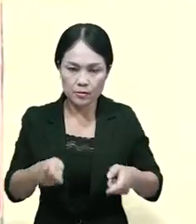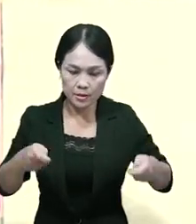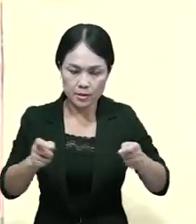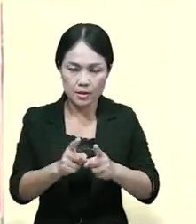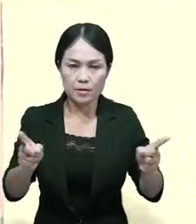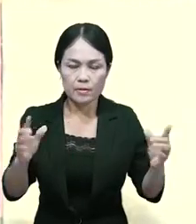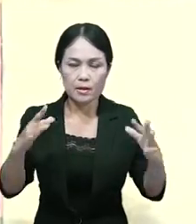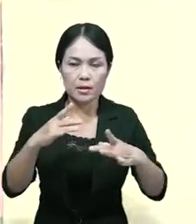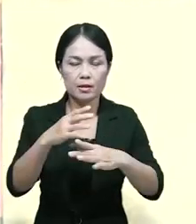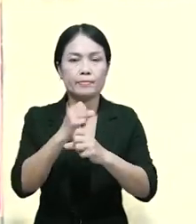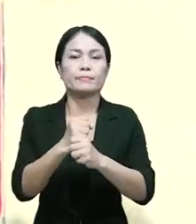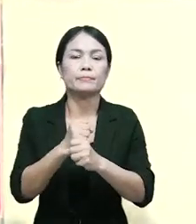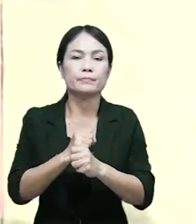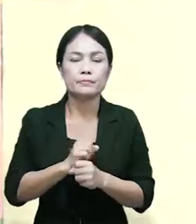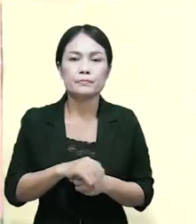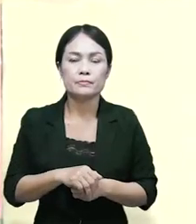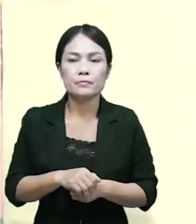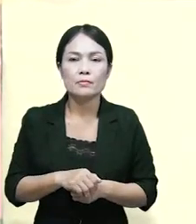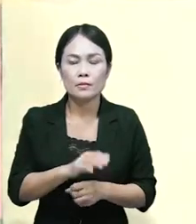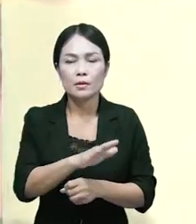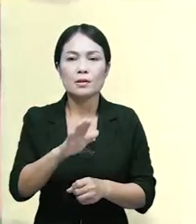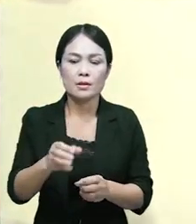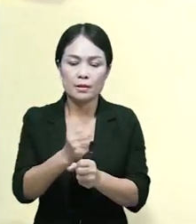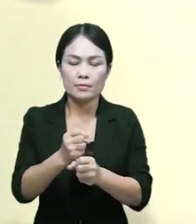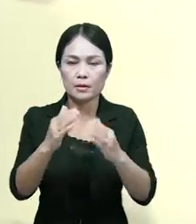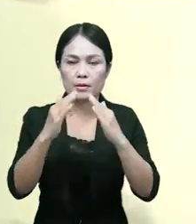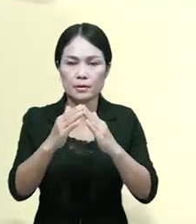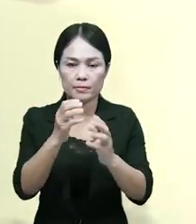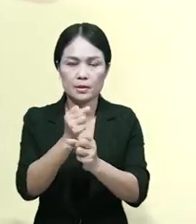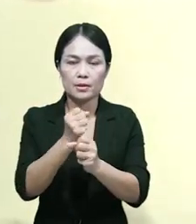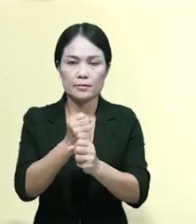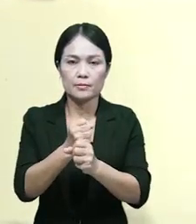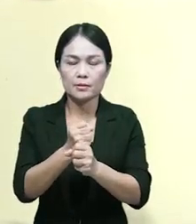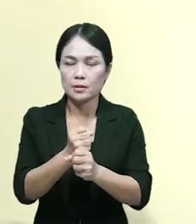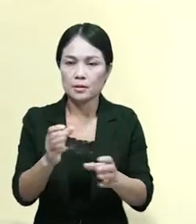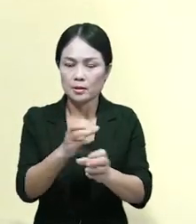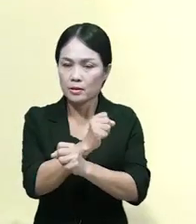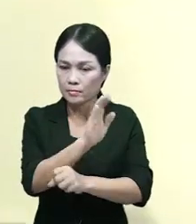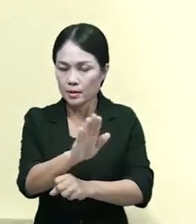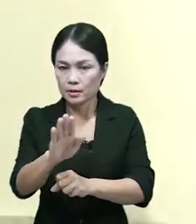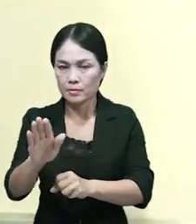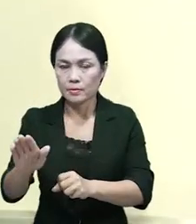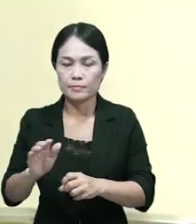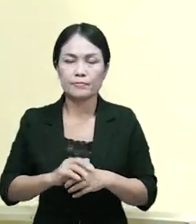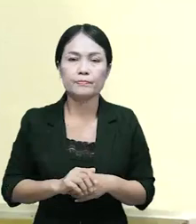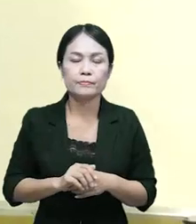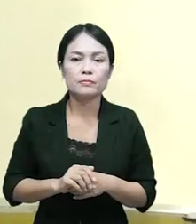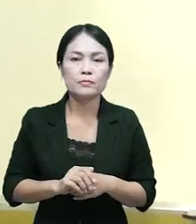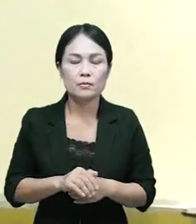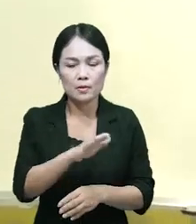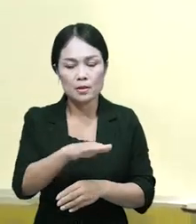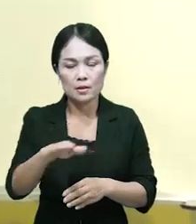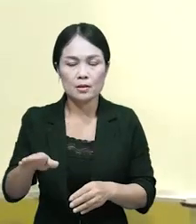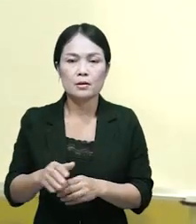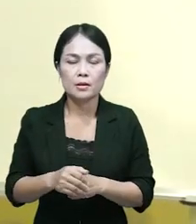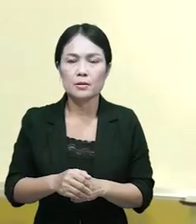យណាកូនណាចាសូមកូនយកកិច្ចការផ្ទះទៅធ្វើឲ្យបានគ្រប់គ្រប់គ្នាចាសូមកូនធ្វើ